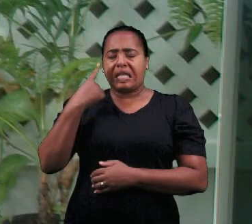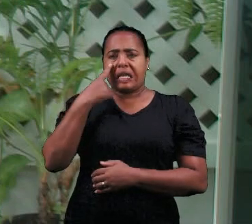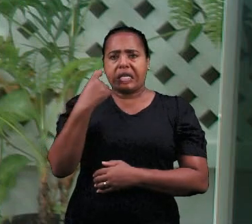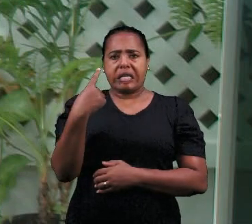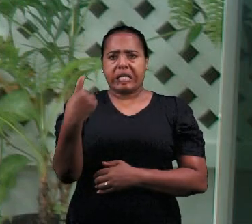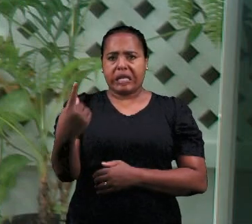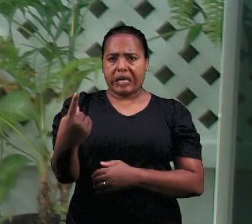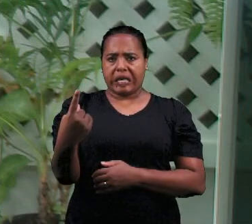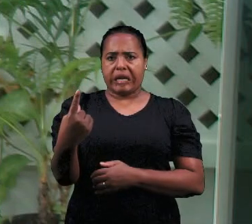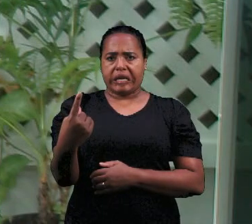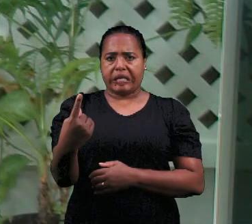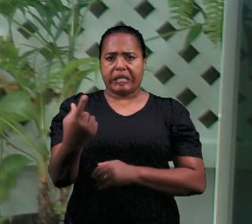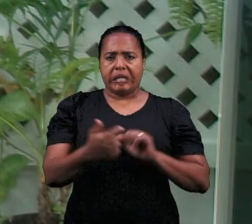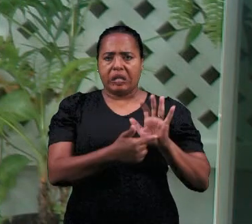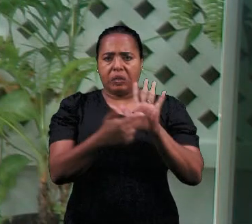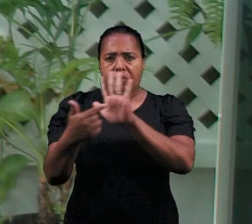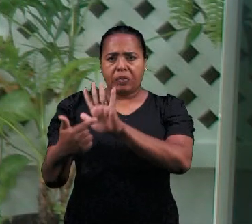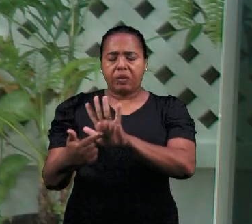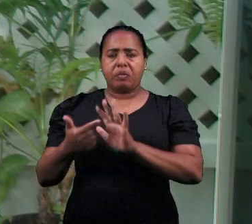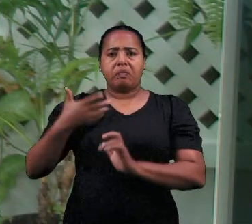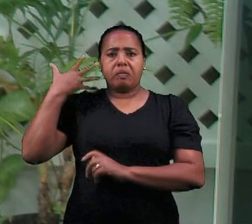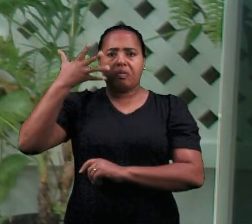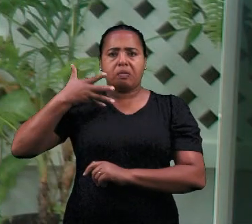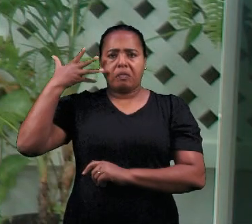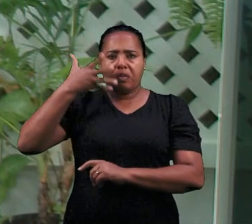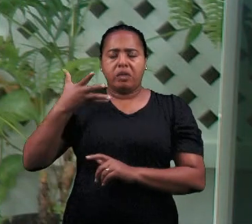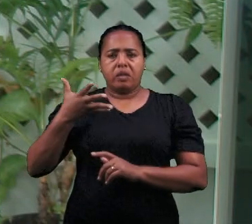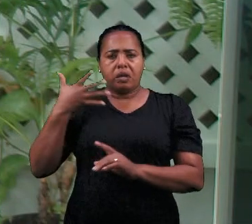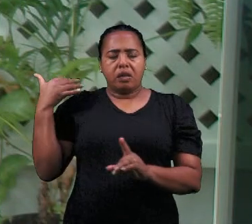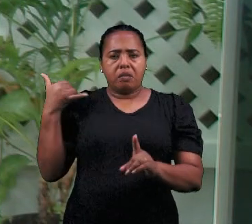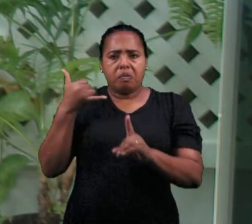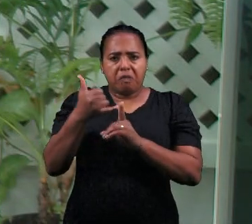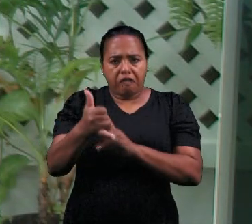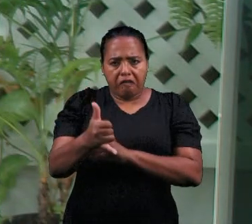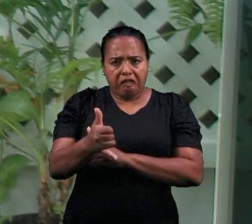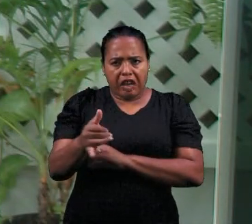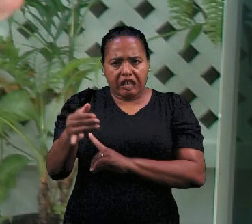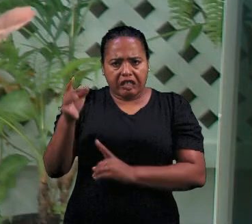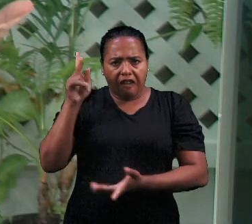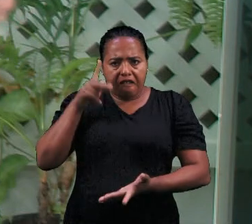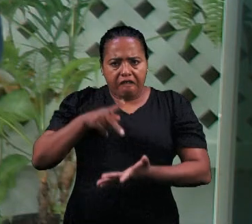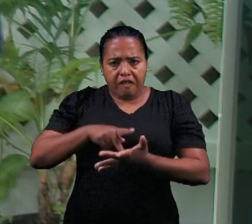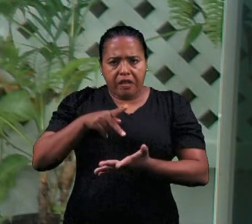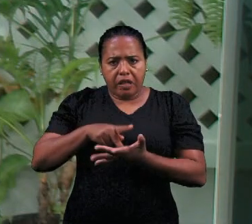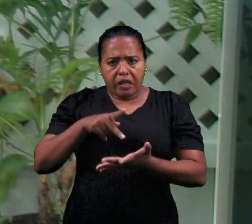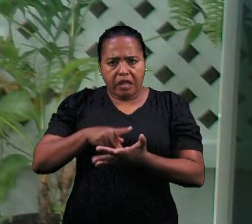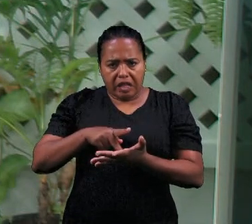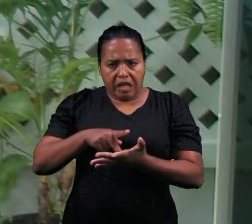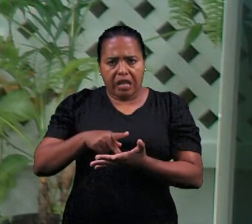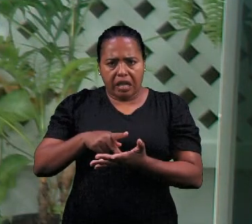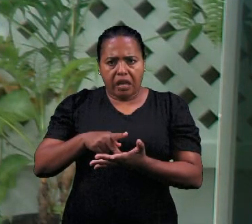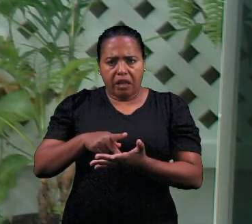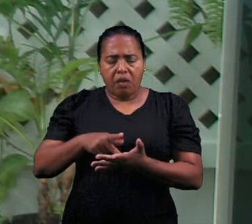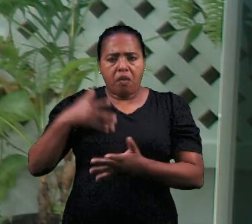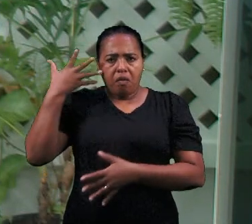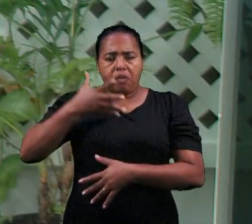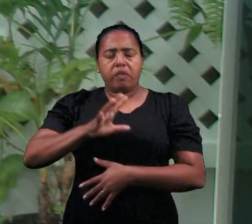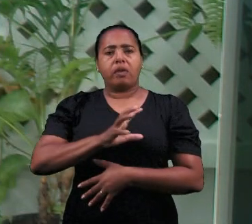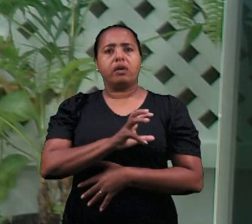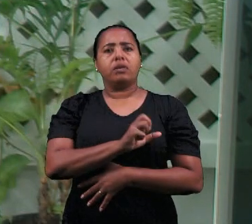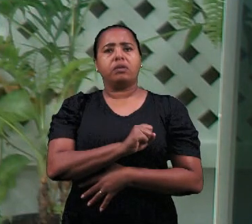nous pouvons dire, disposés à apporter ce message, c'est un message